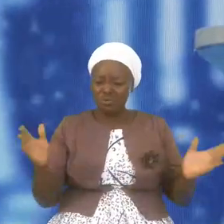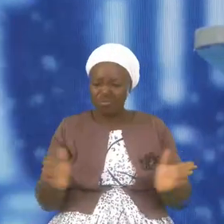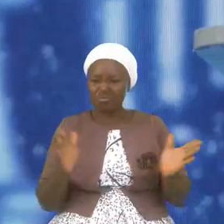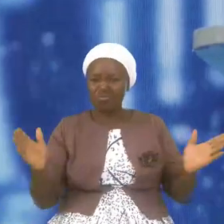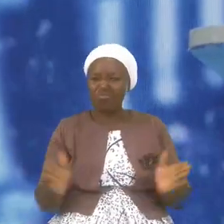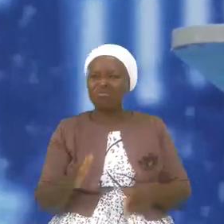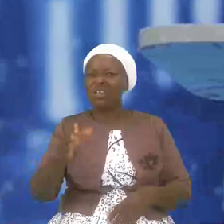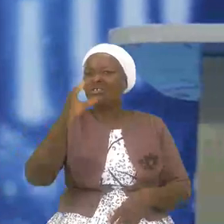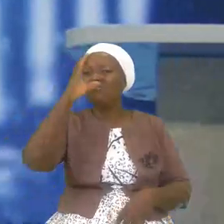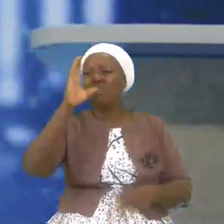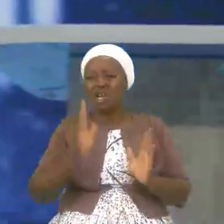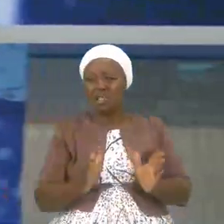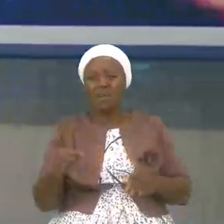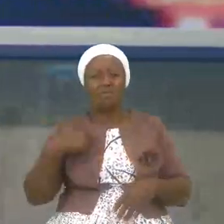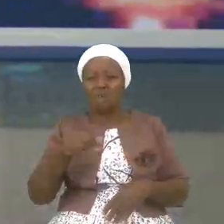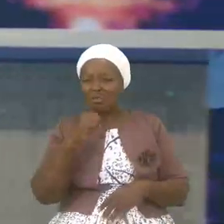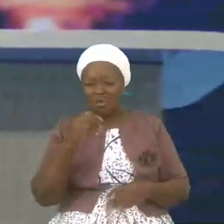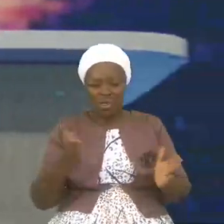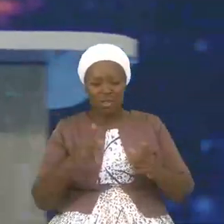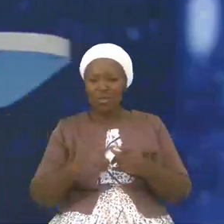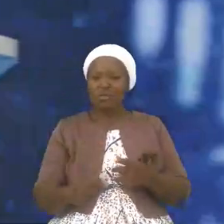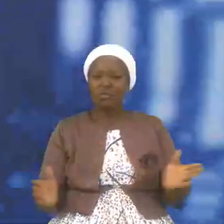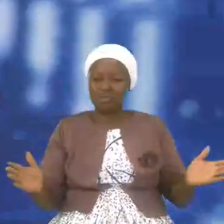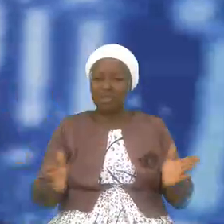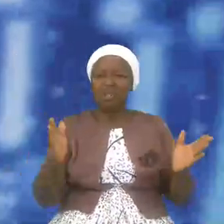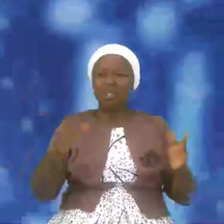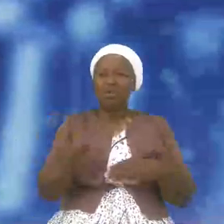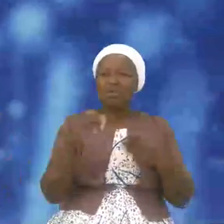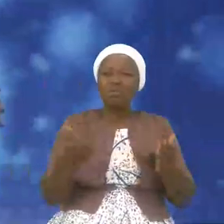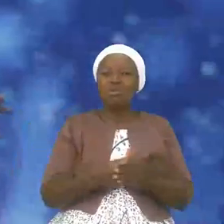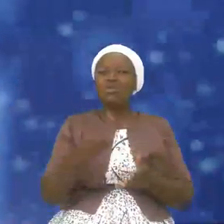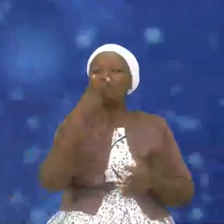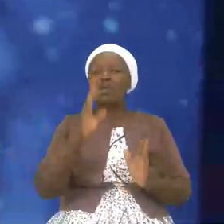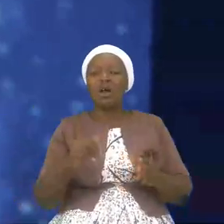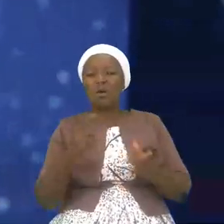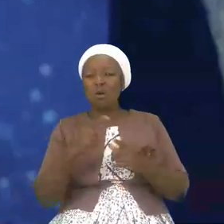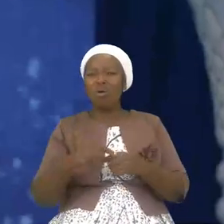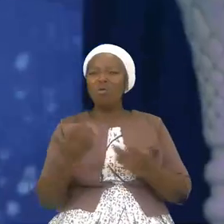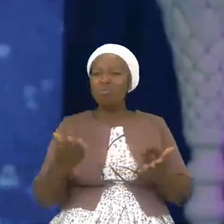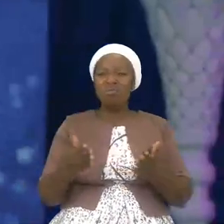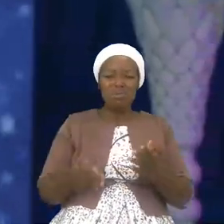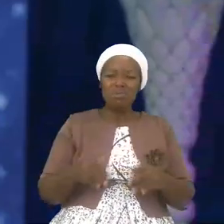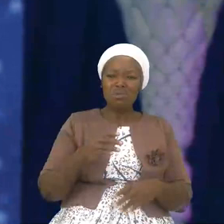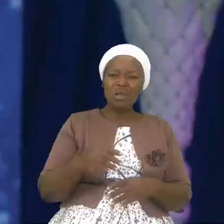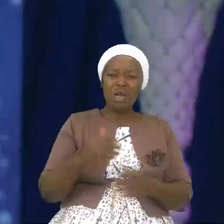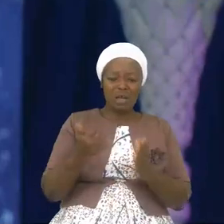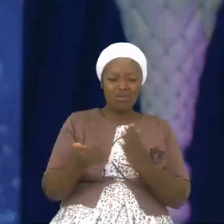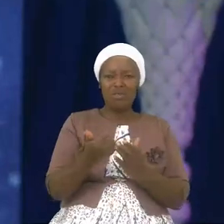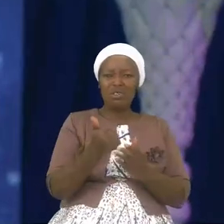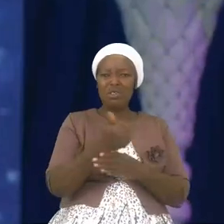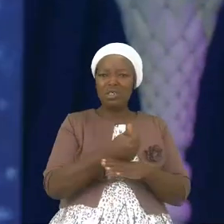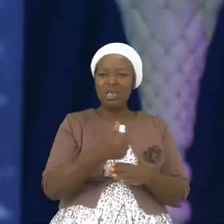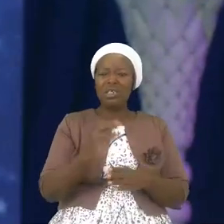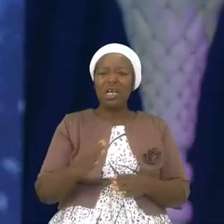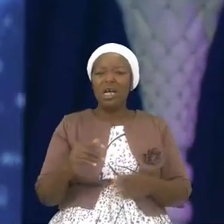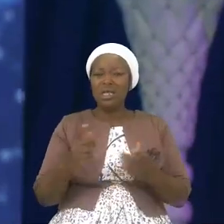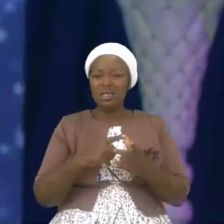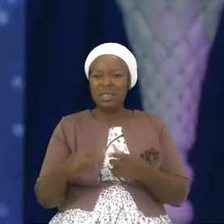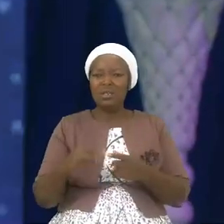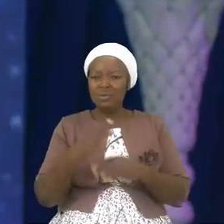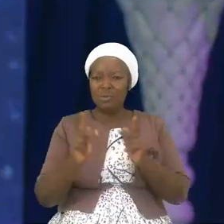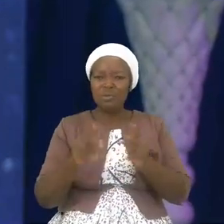les soulards, pour divertir les fumeurs. Nous ne sommes pas là pour divertir ceux qui cherchent les femmes. Nous ne sommes pas là pour chercher pour divertir